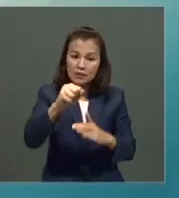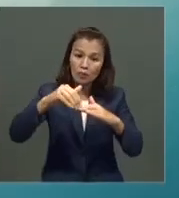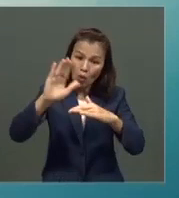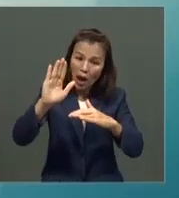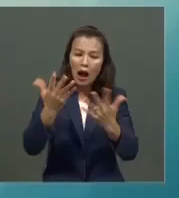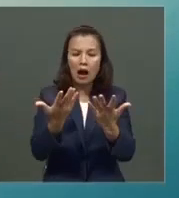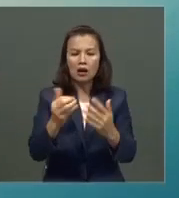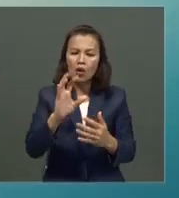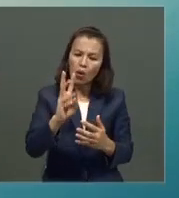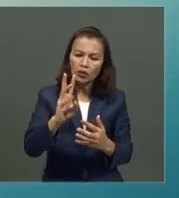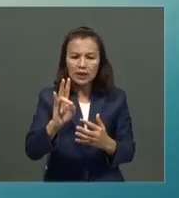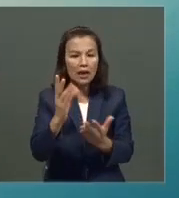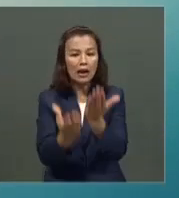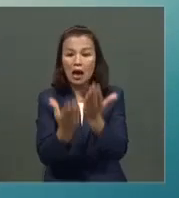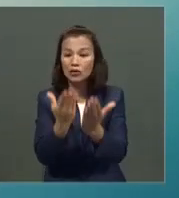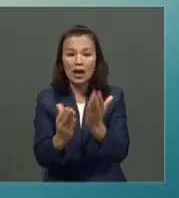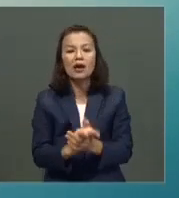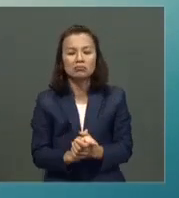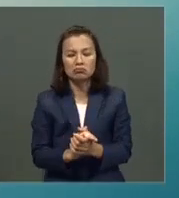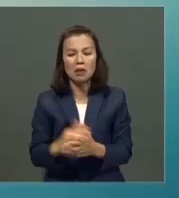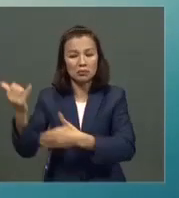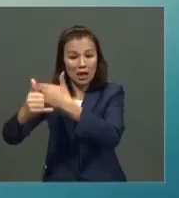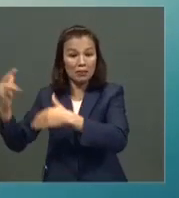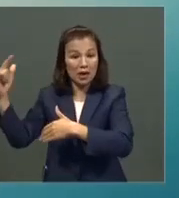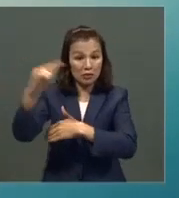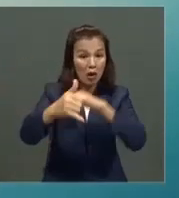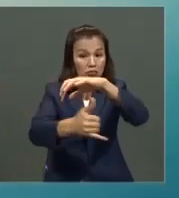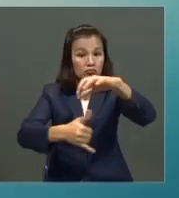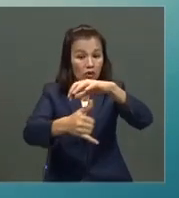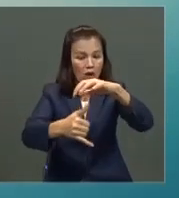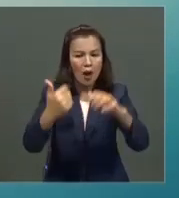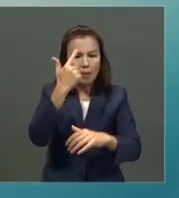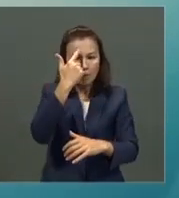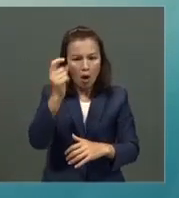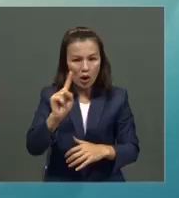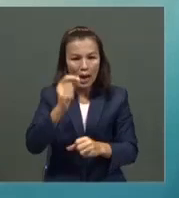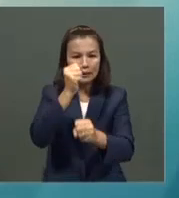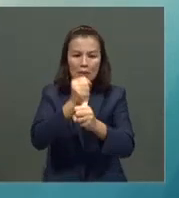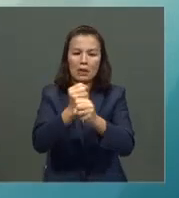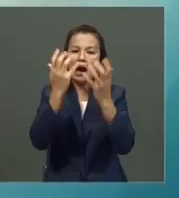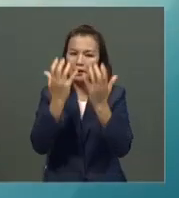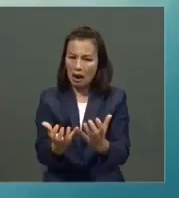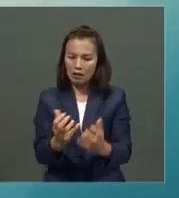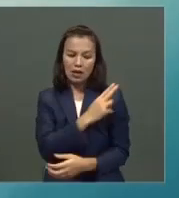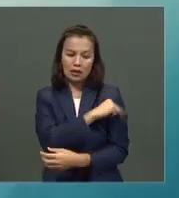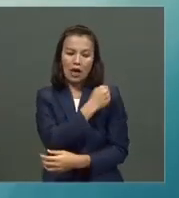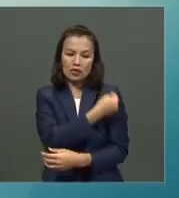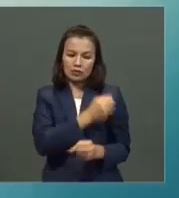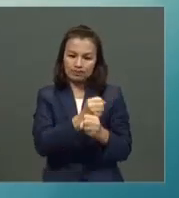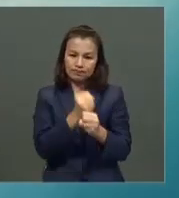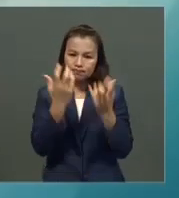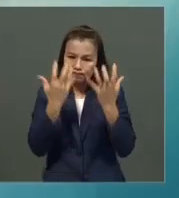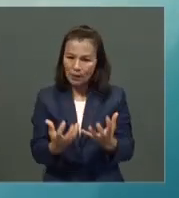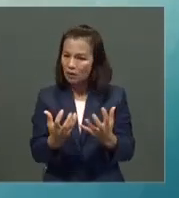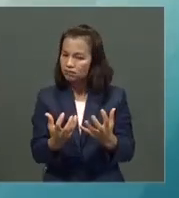น้อยกว่าบ้างนะคะตรงนี้เนี่ยเกิดจากการทำงานอย่างหนักหน่วงเช่นกันไม่ใช่เฉพาะสาธารณสุขที่ทำงานกับพื้นที่อย่